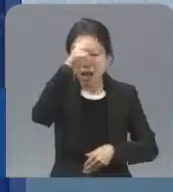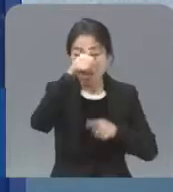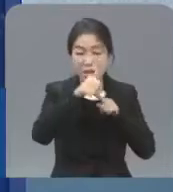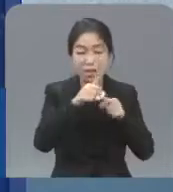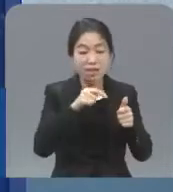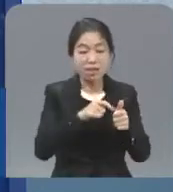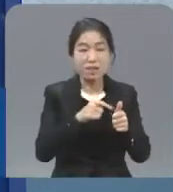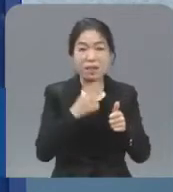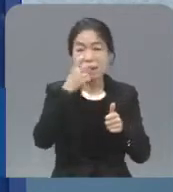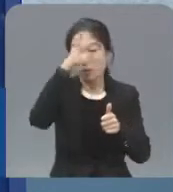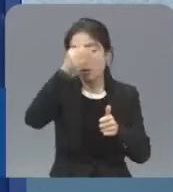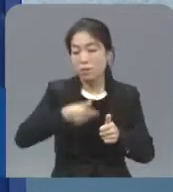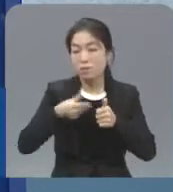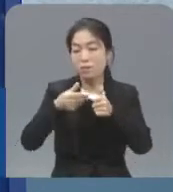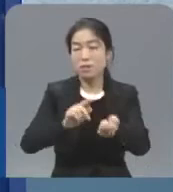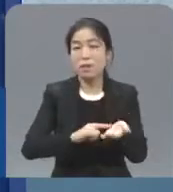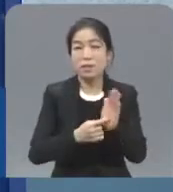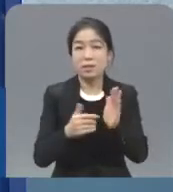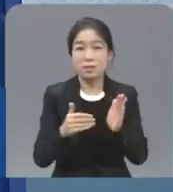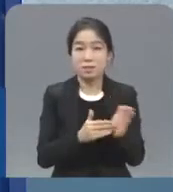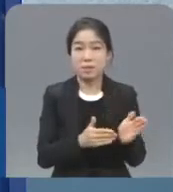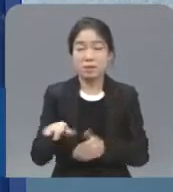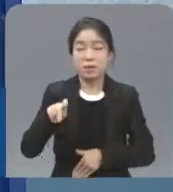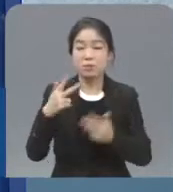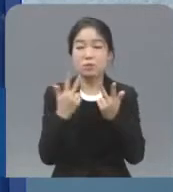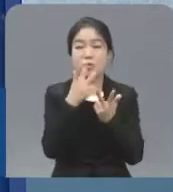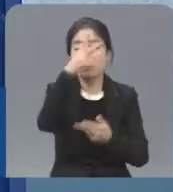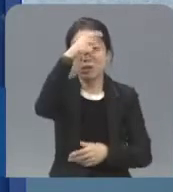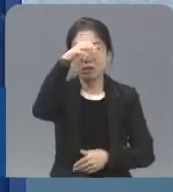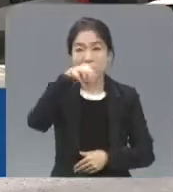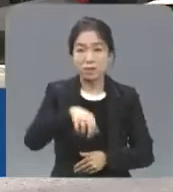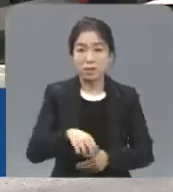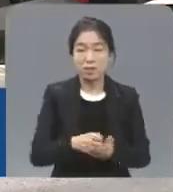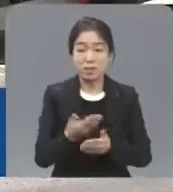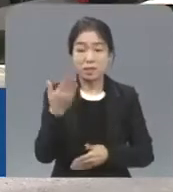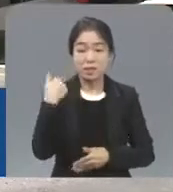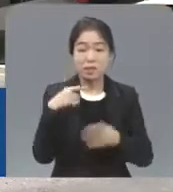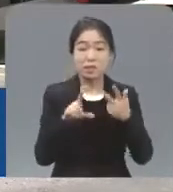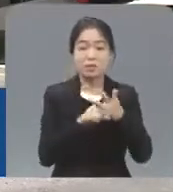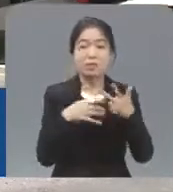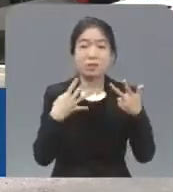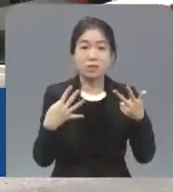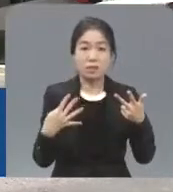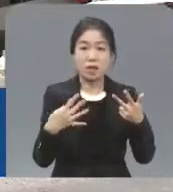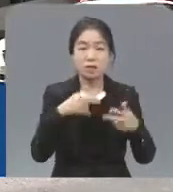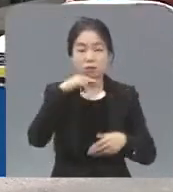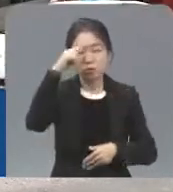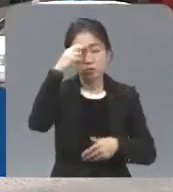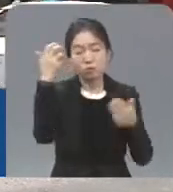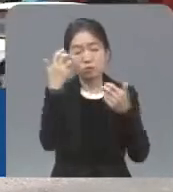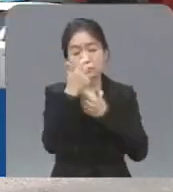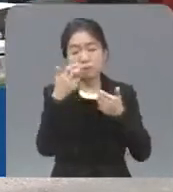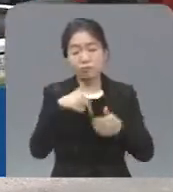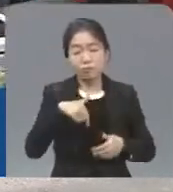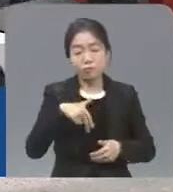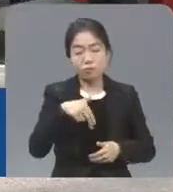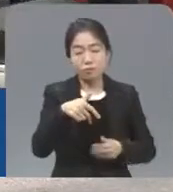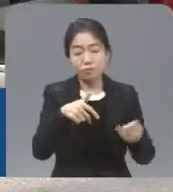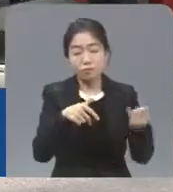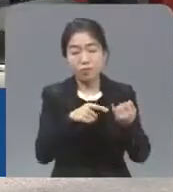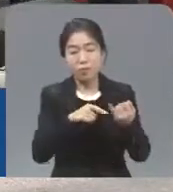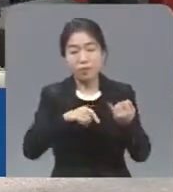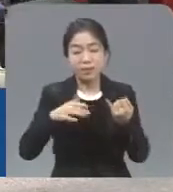송치했다 고 밝혔습니다 한편 광주 북부경찰서는 지난 4일 술에 취한 상태에서 길을 가던 여성을